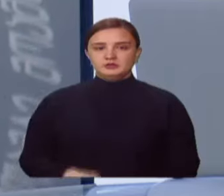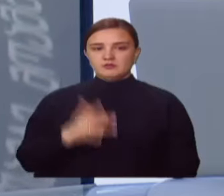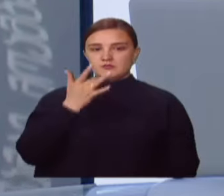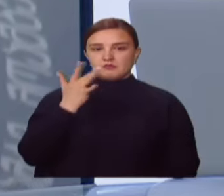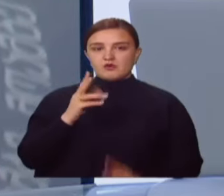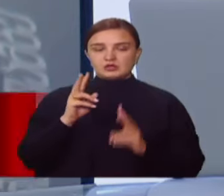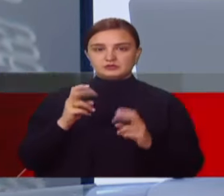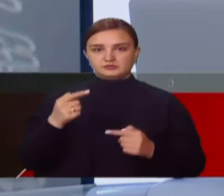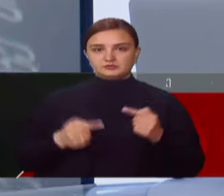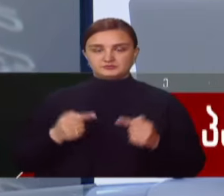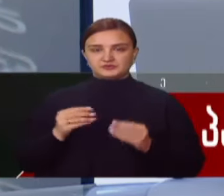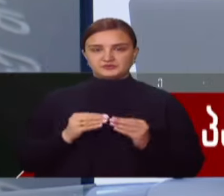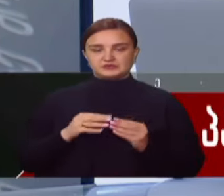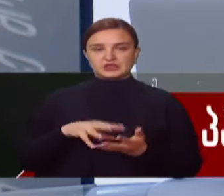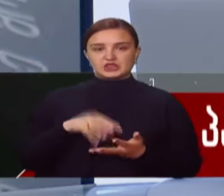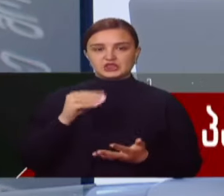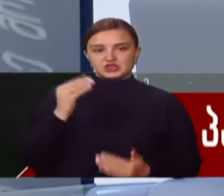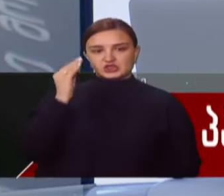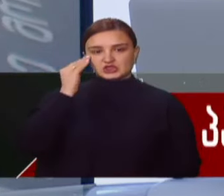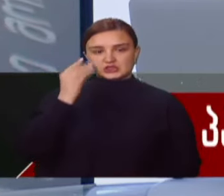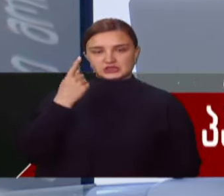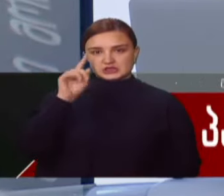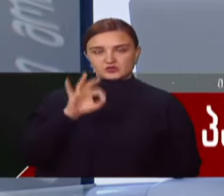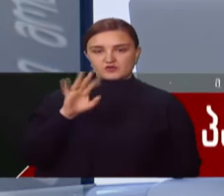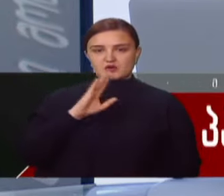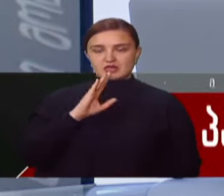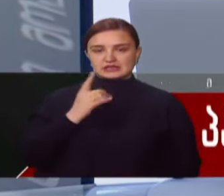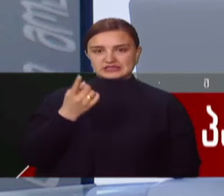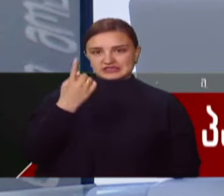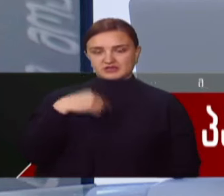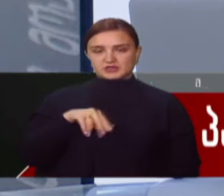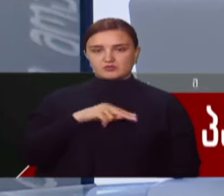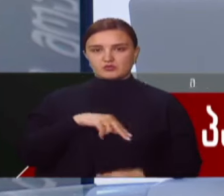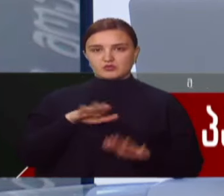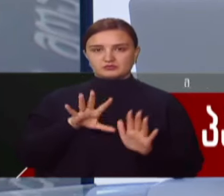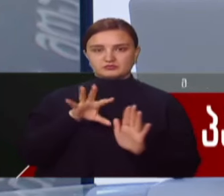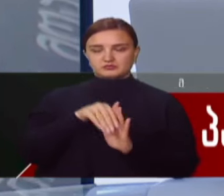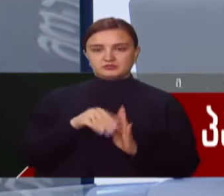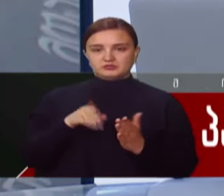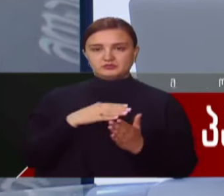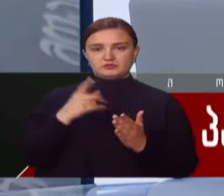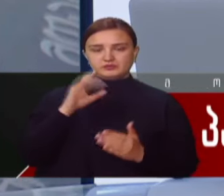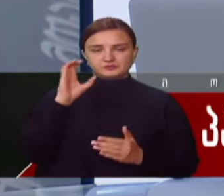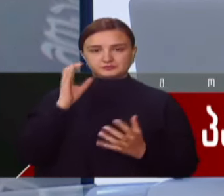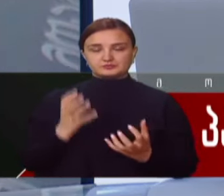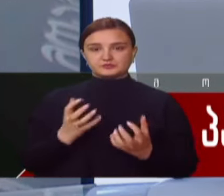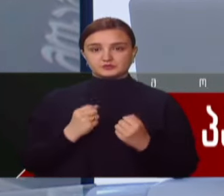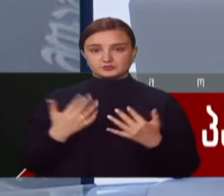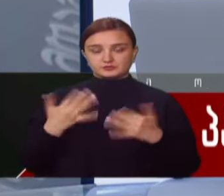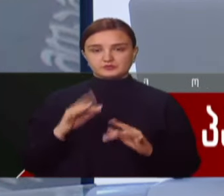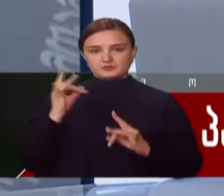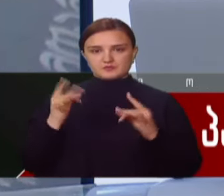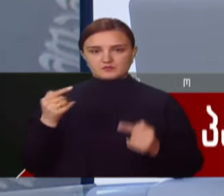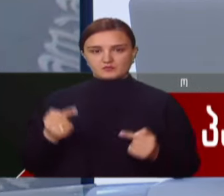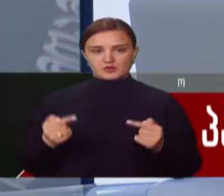Politicorii ne bat galva izrdeba girchis inițiativei scarșemot scalta saul de bulog oterebis gaukme bisidia piroli mosmanit mirebuli. Aganhelom